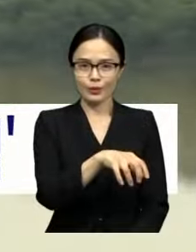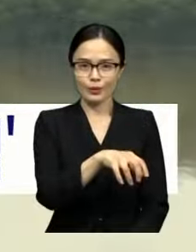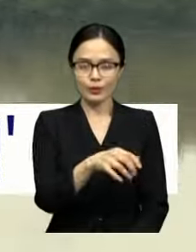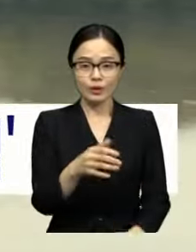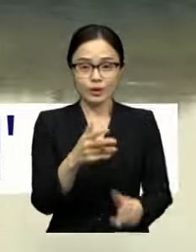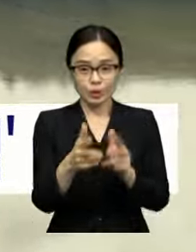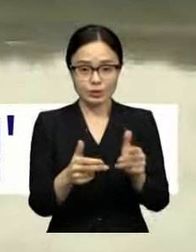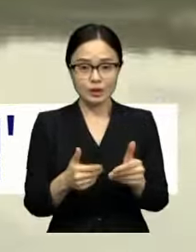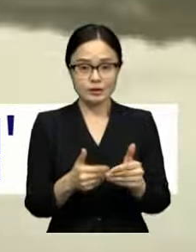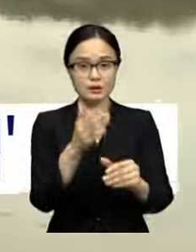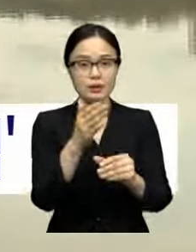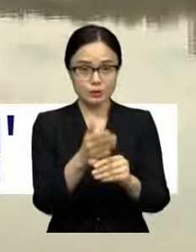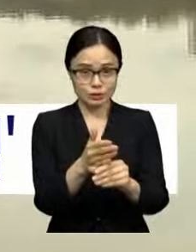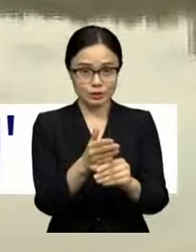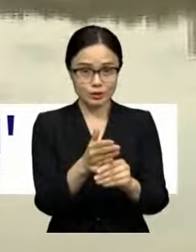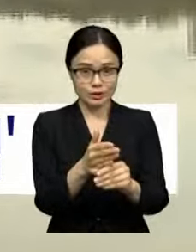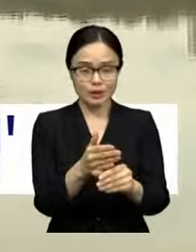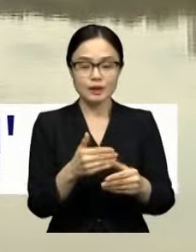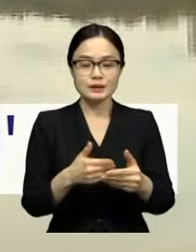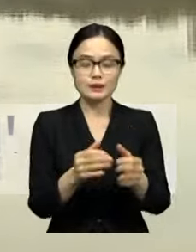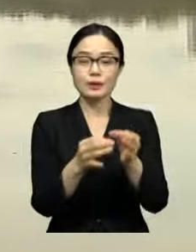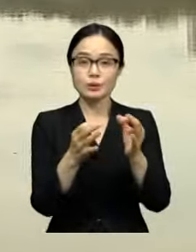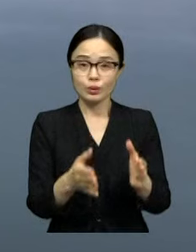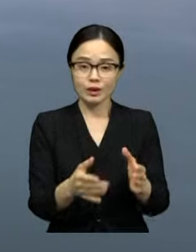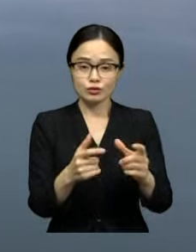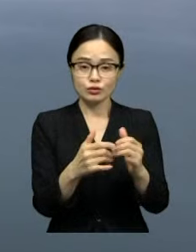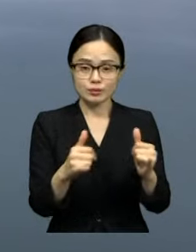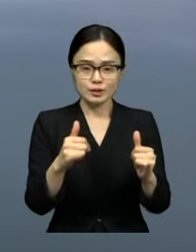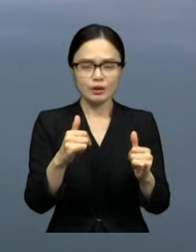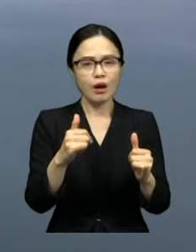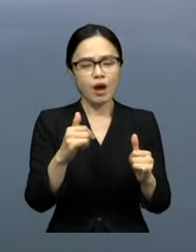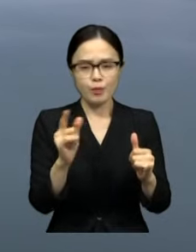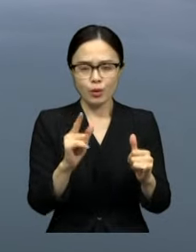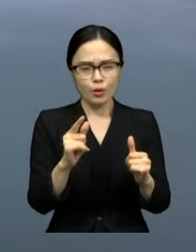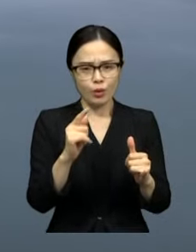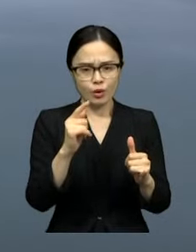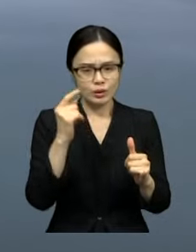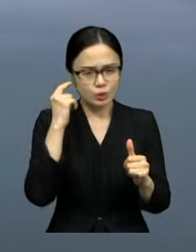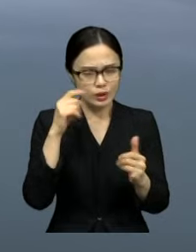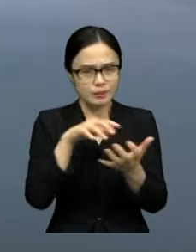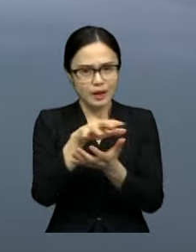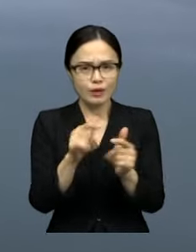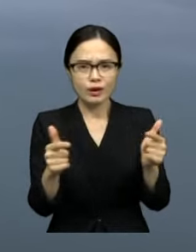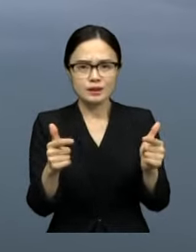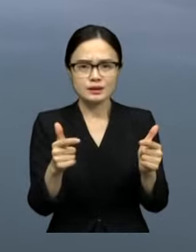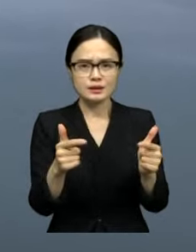중 주민 피해가 컸다는 설명입니다. 이에 대응해 구리시는 형평성을